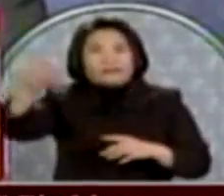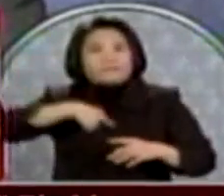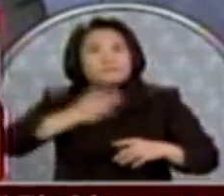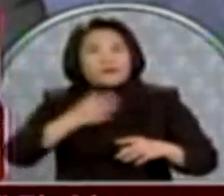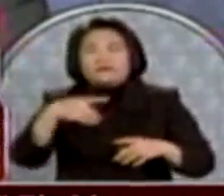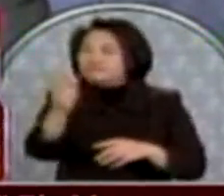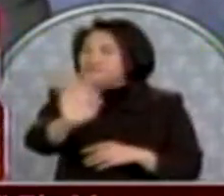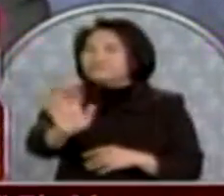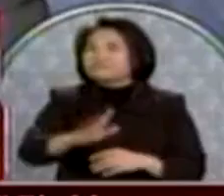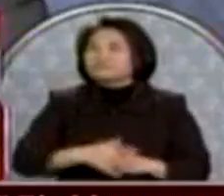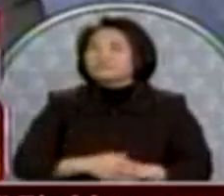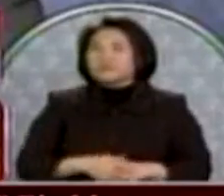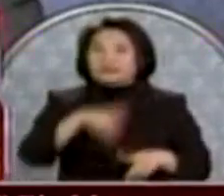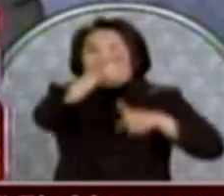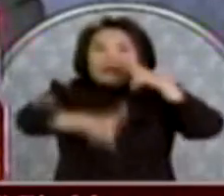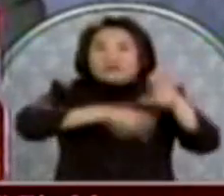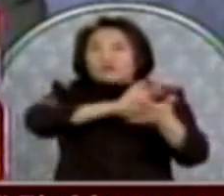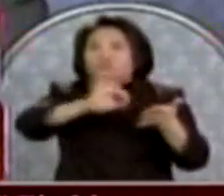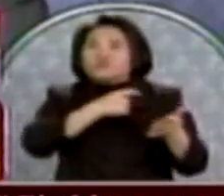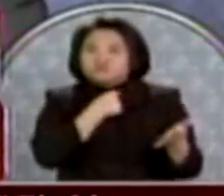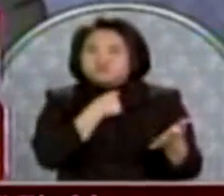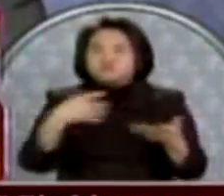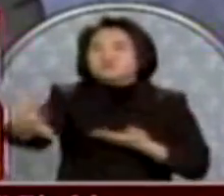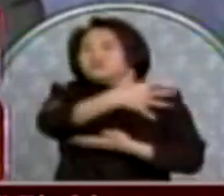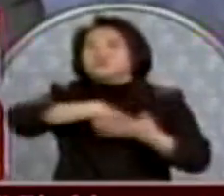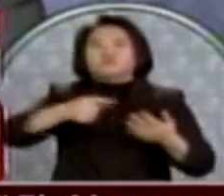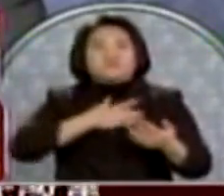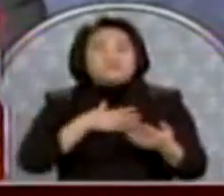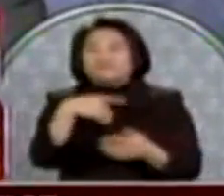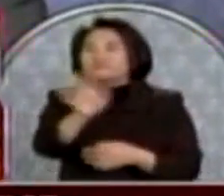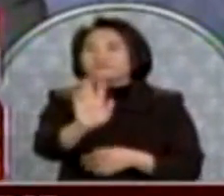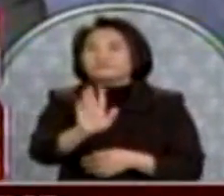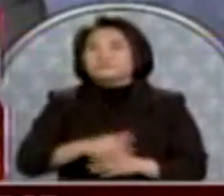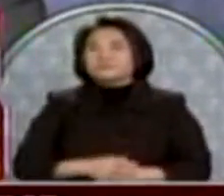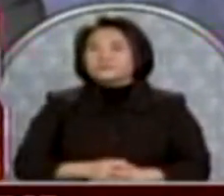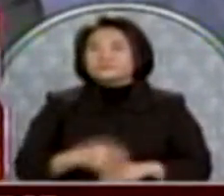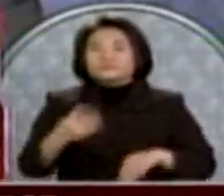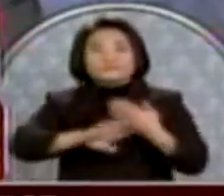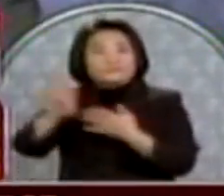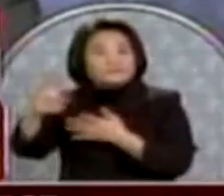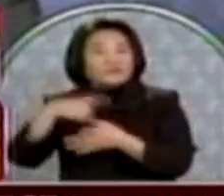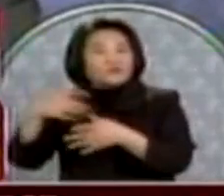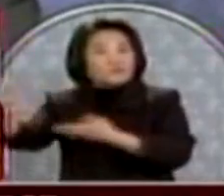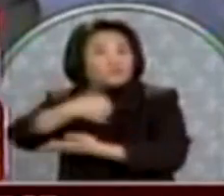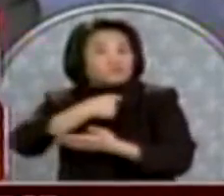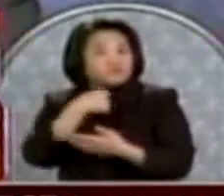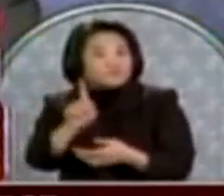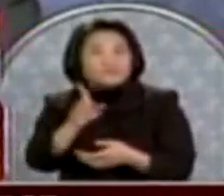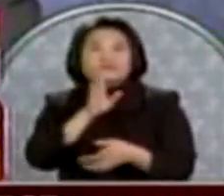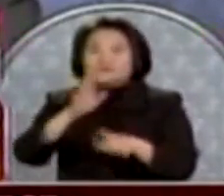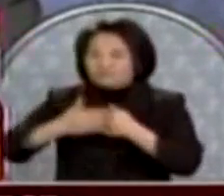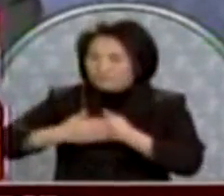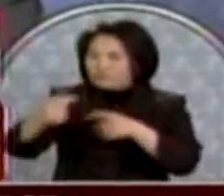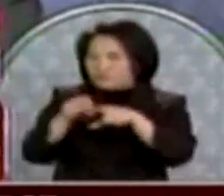收，不要因为工业的使用或其他的使用而被征收。那么其他的要征收的，我们强调的